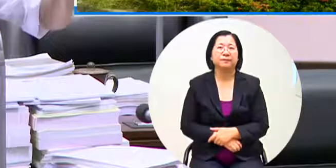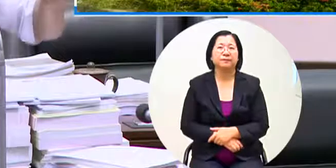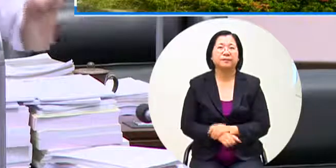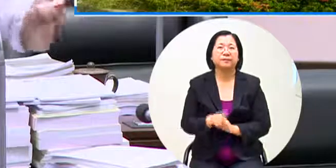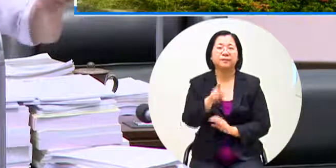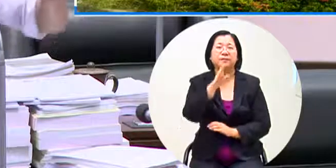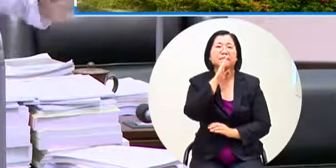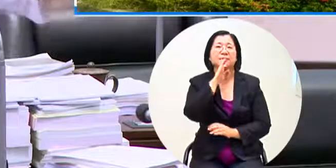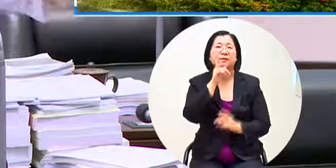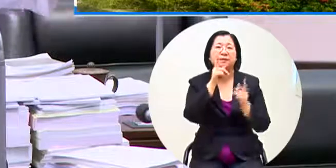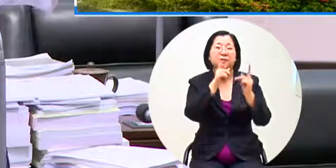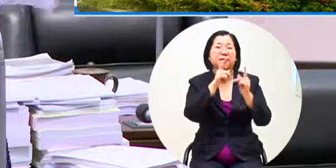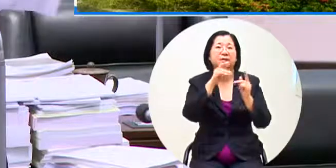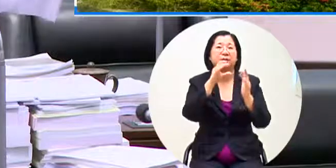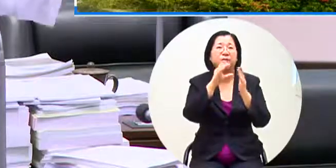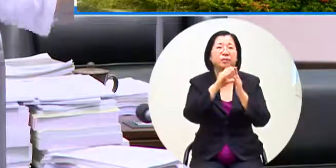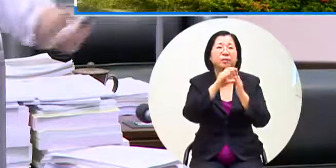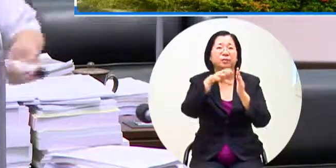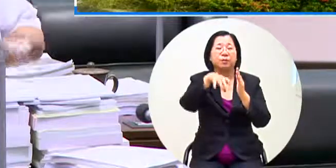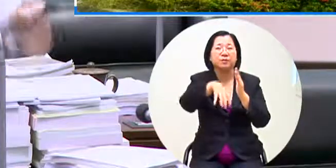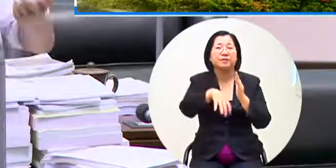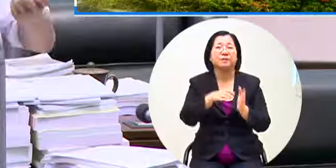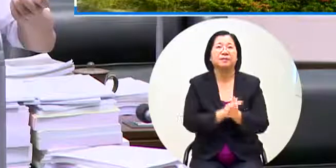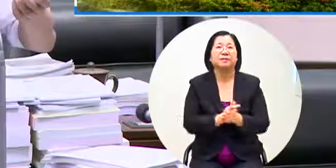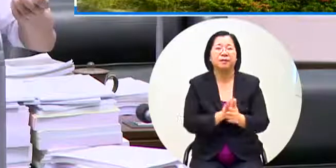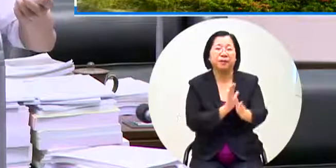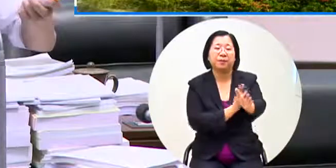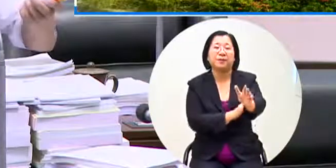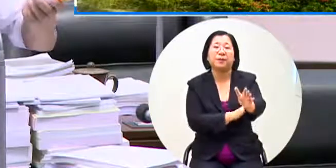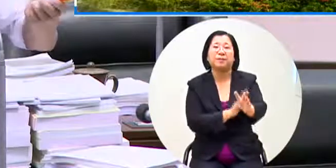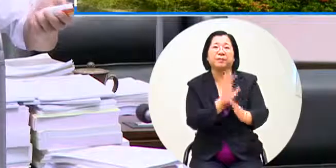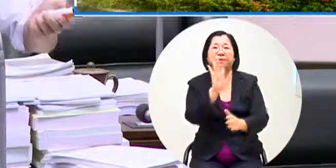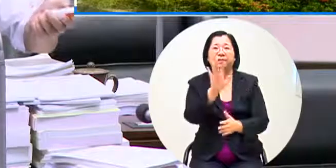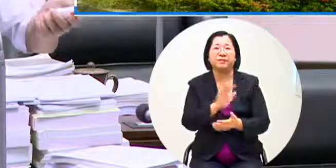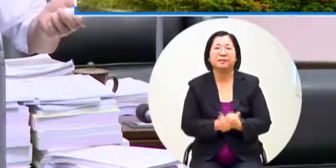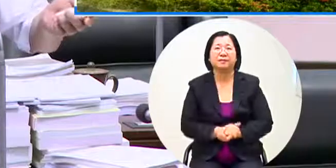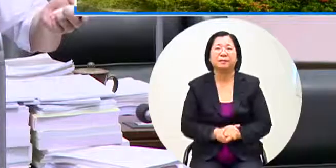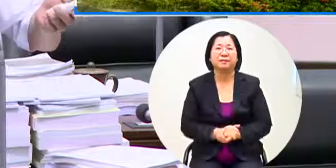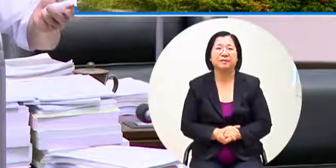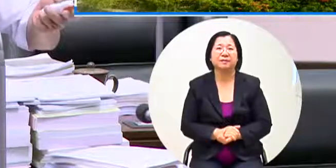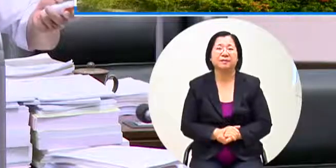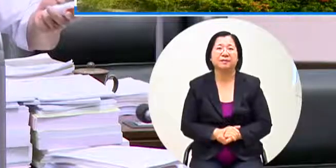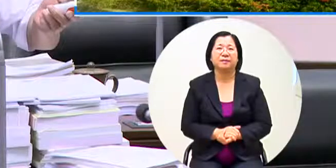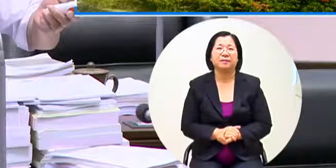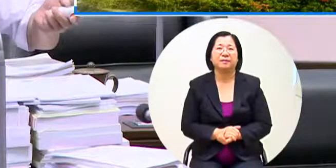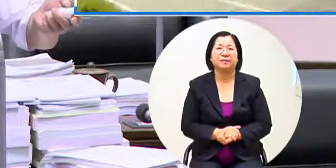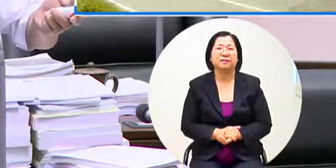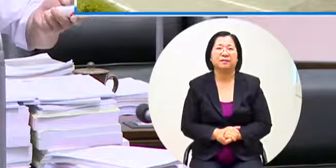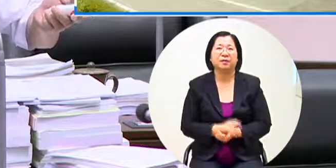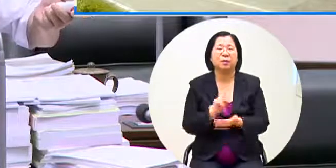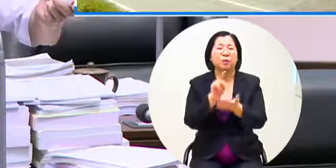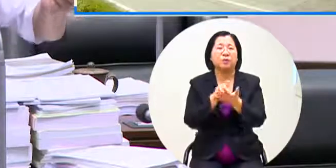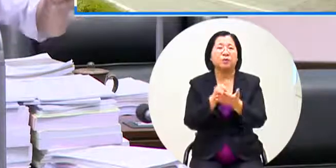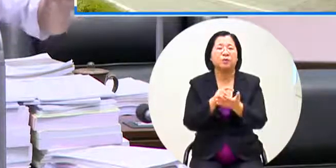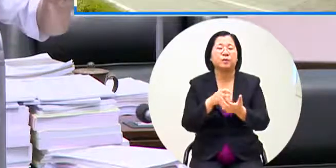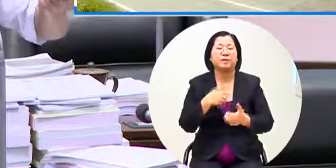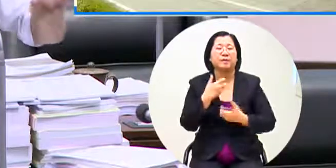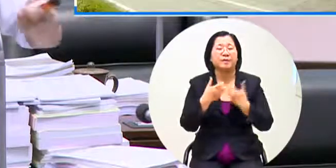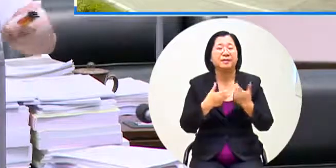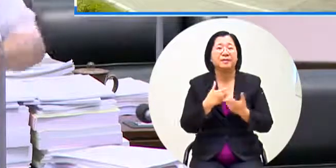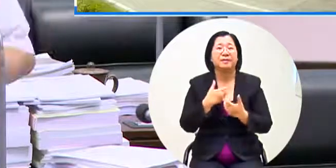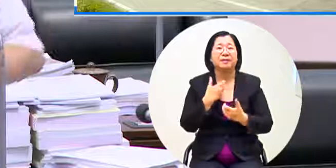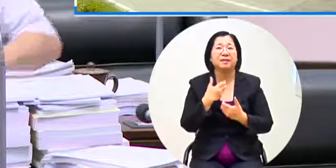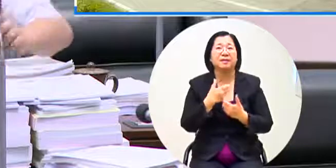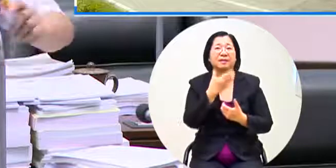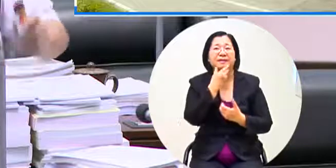捷运站后边啊，只有另外一边吼，有这个做享温馨吼，啊，搁有吼旧镇